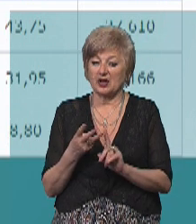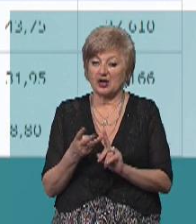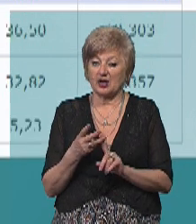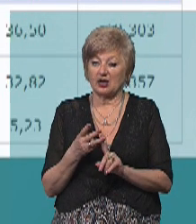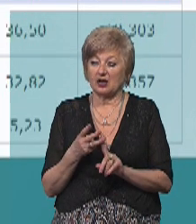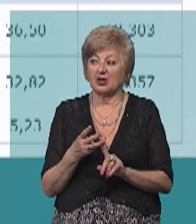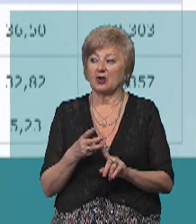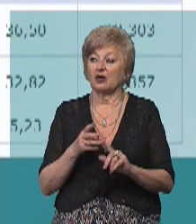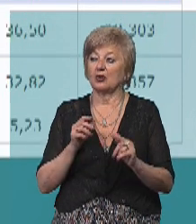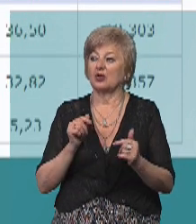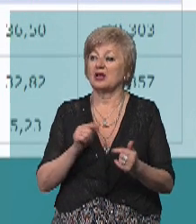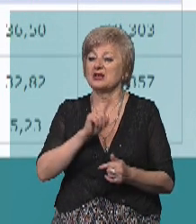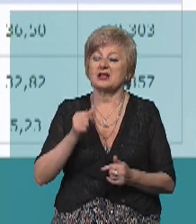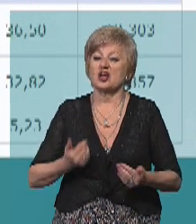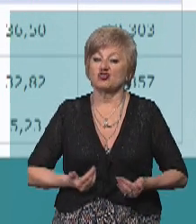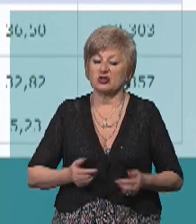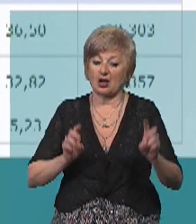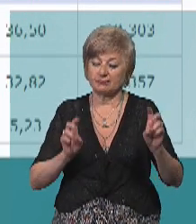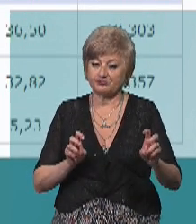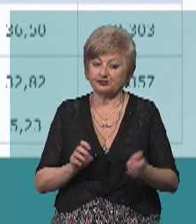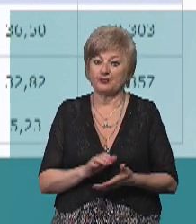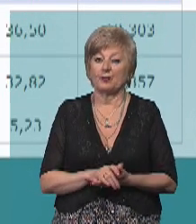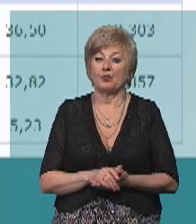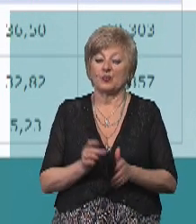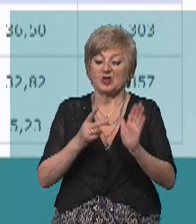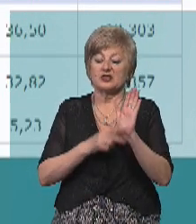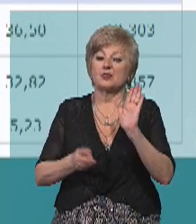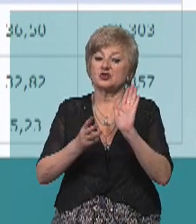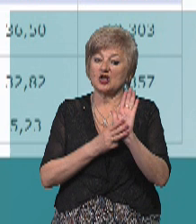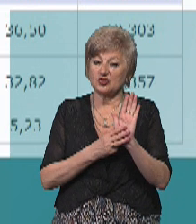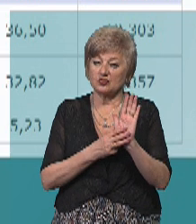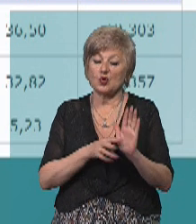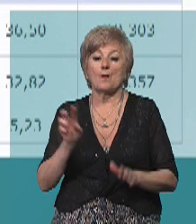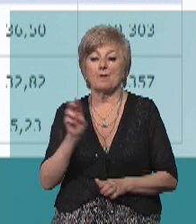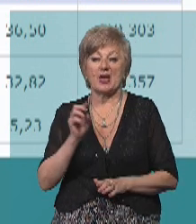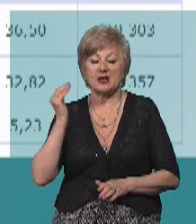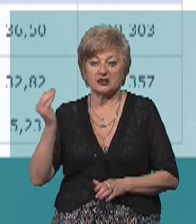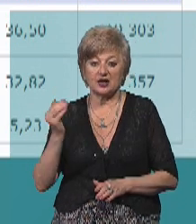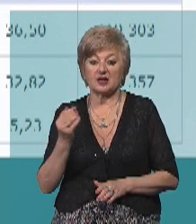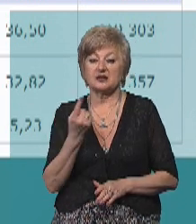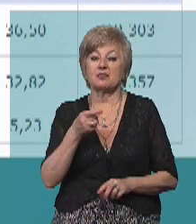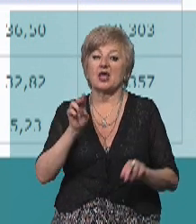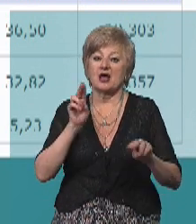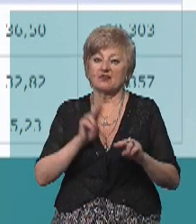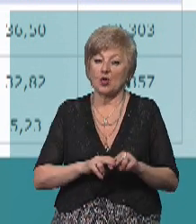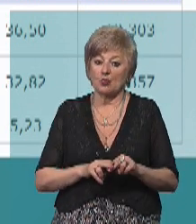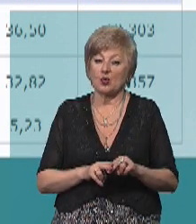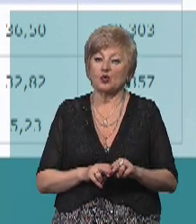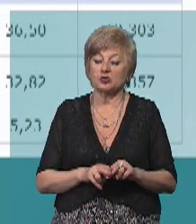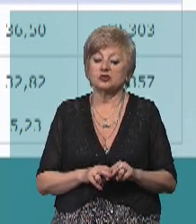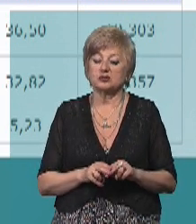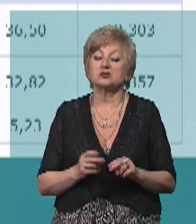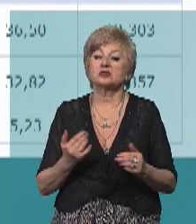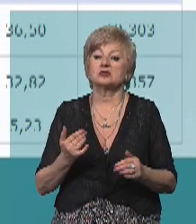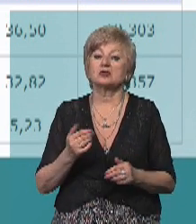у «Опозиційної платформи за життя». 78-й округ, Бердянськ. На першій позиції на поточний